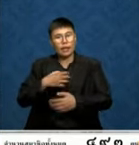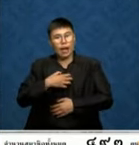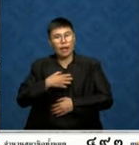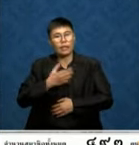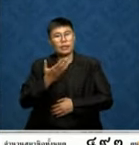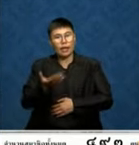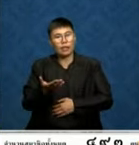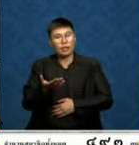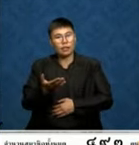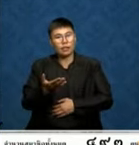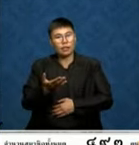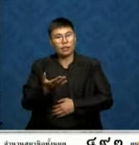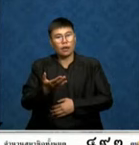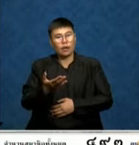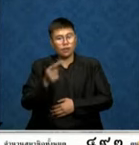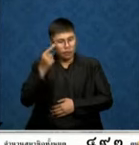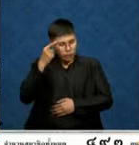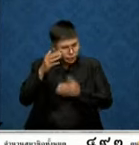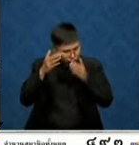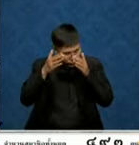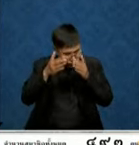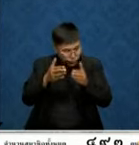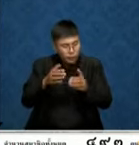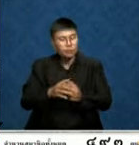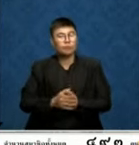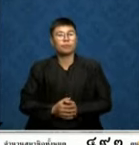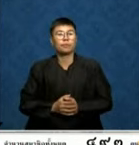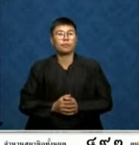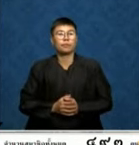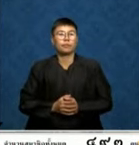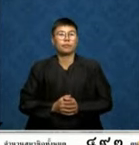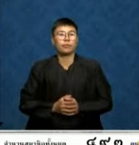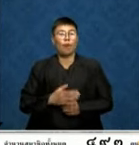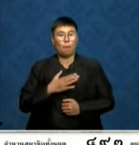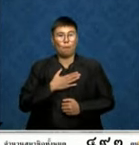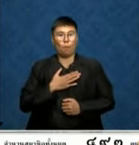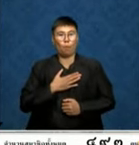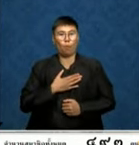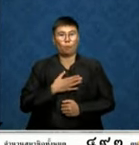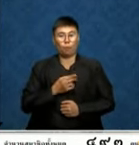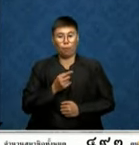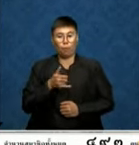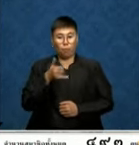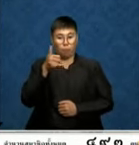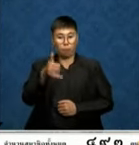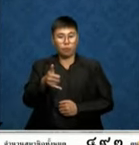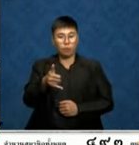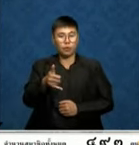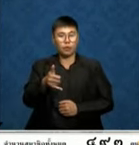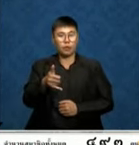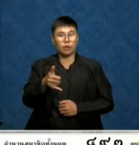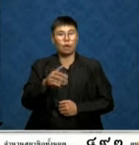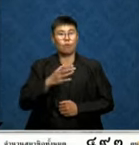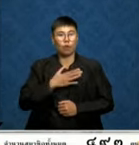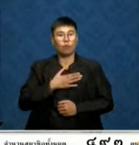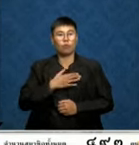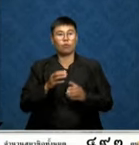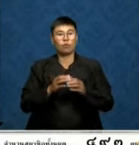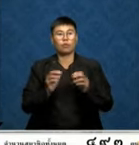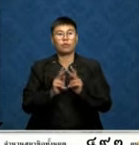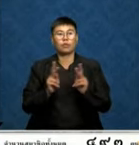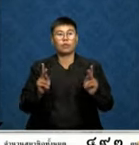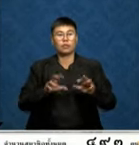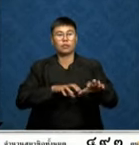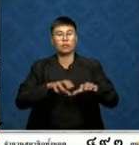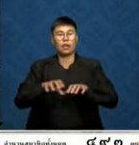านโฟกัสเรื่องนี้ครับอีกเรื่องนึงครับเป็นเรื่องที่ผมไปลงพื้นที่มาในฐานะคณะกรรมการบริหาร